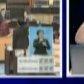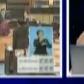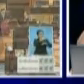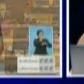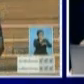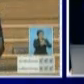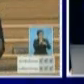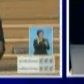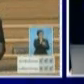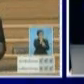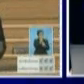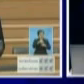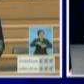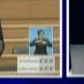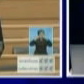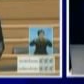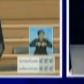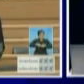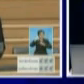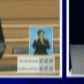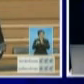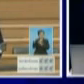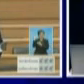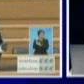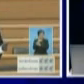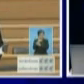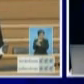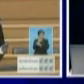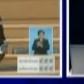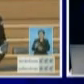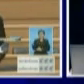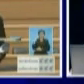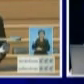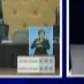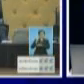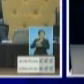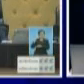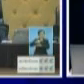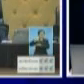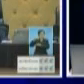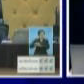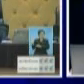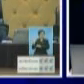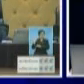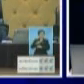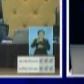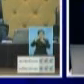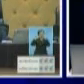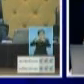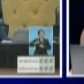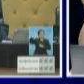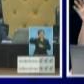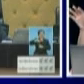กขึ้นยืนแล้วยืนยันว่าจะถามกระทู้เรื่องการปฏิบัติภารกิจแล้วกระทู้นี้ไม่ใช่เรื่องส่วนตัวแล้วตอนเช้าก็ห